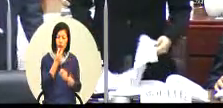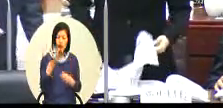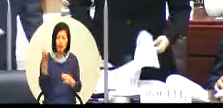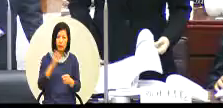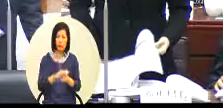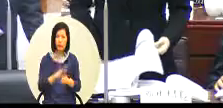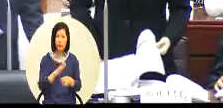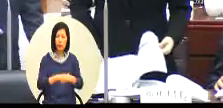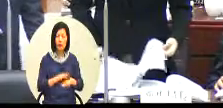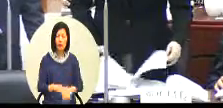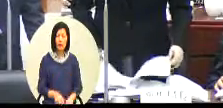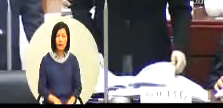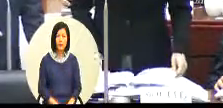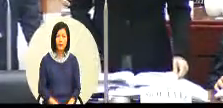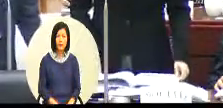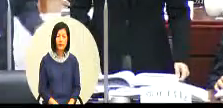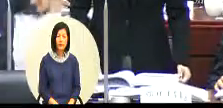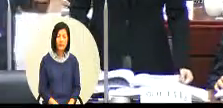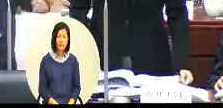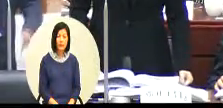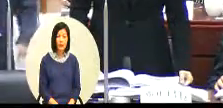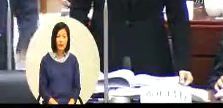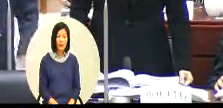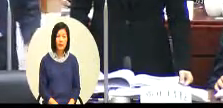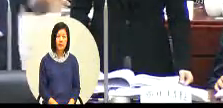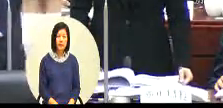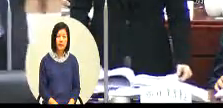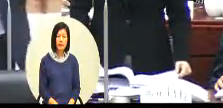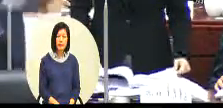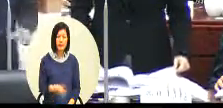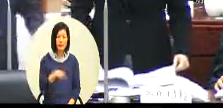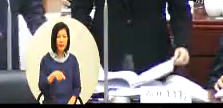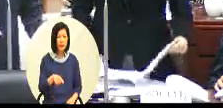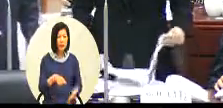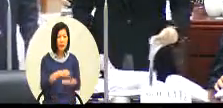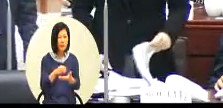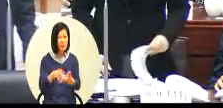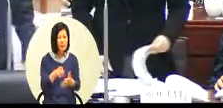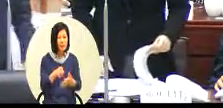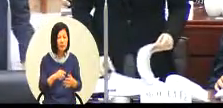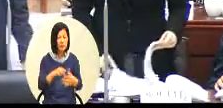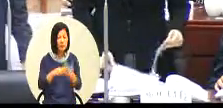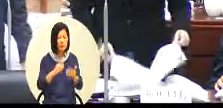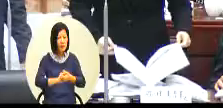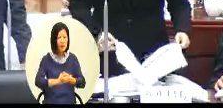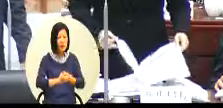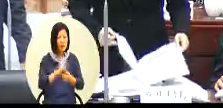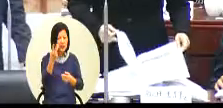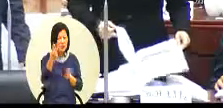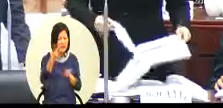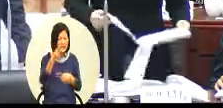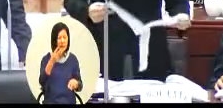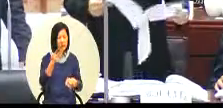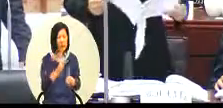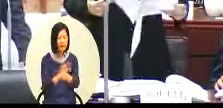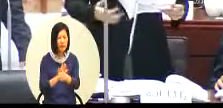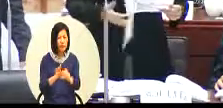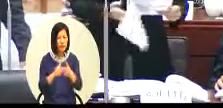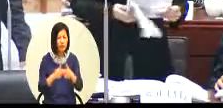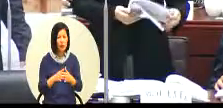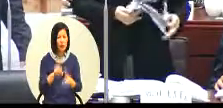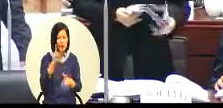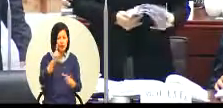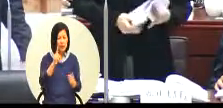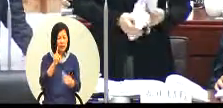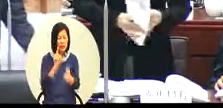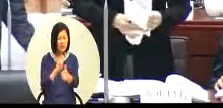中央是会补助。中央讲的，你这个里面的办法规定是三个，不是一个啊，局长。你一个照顾员，两个实